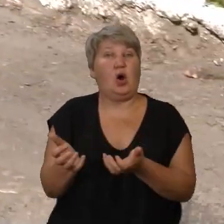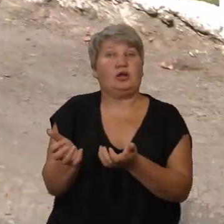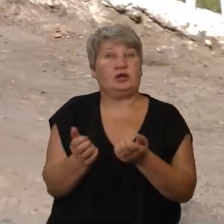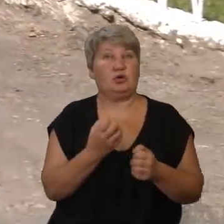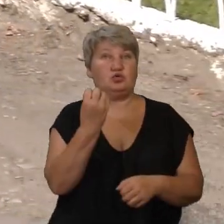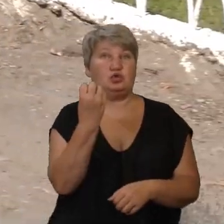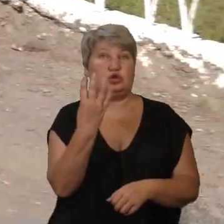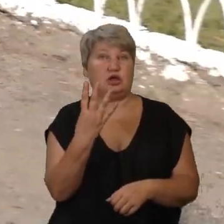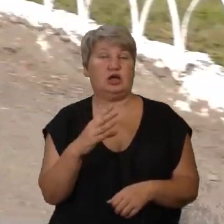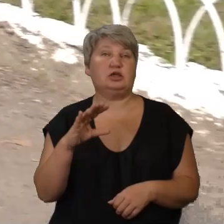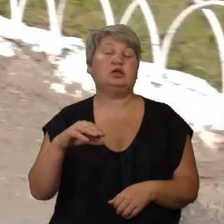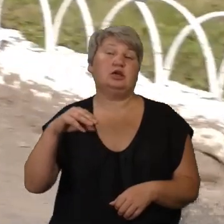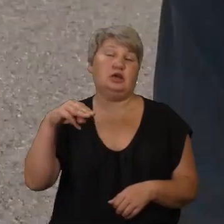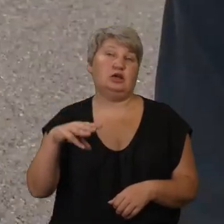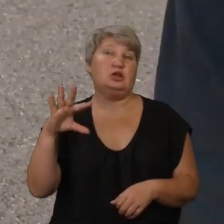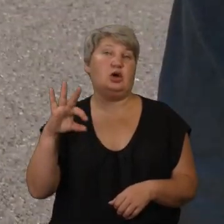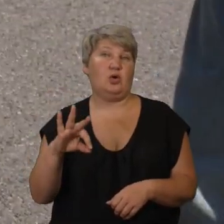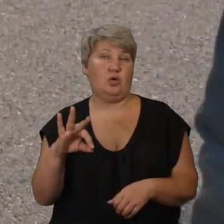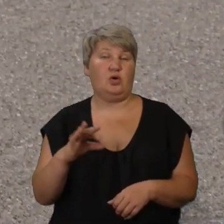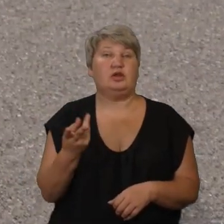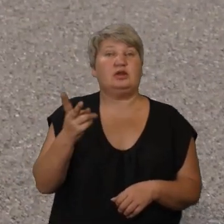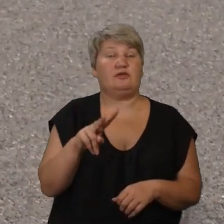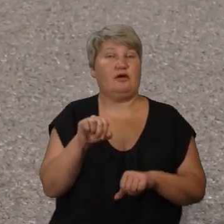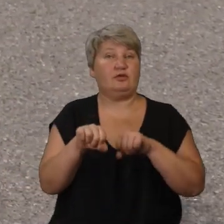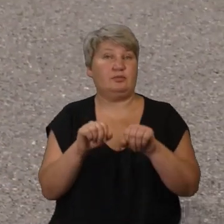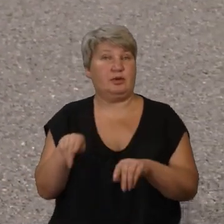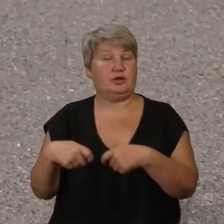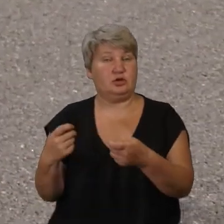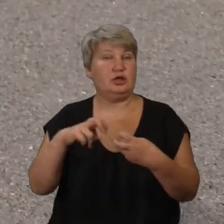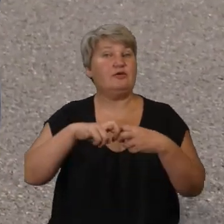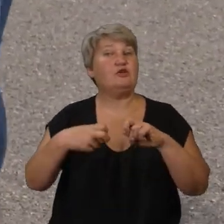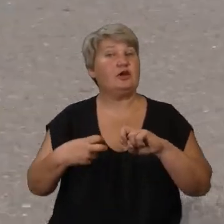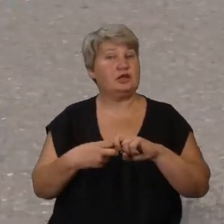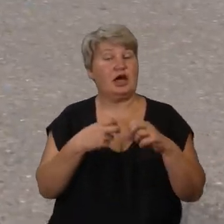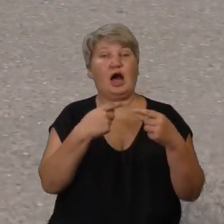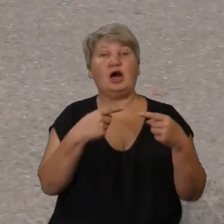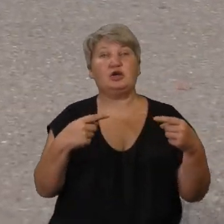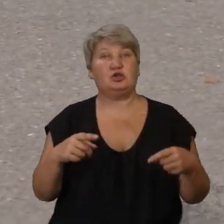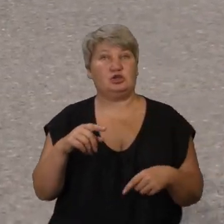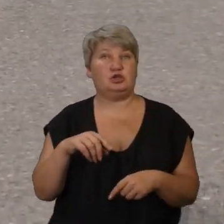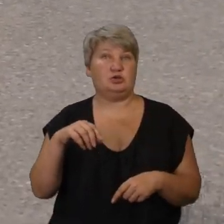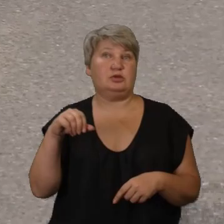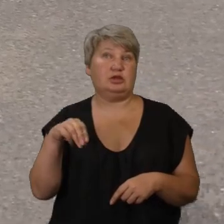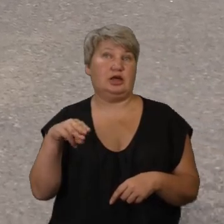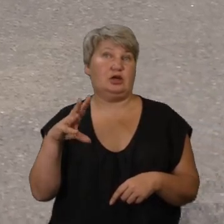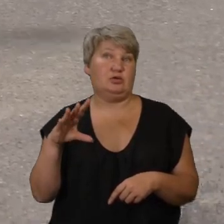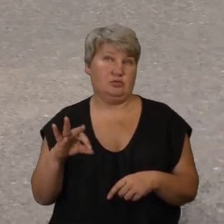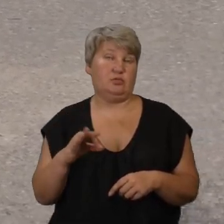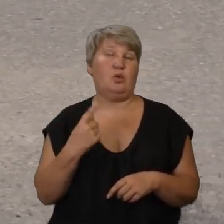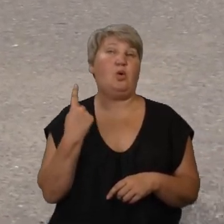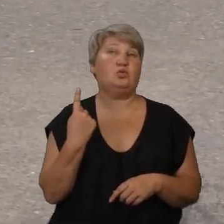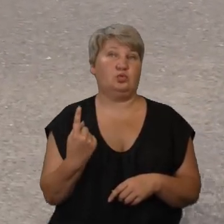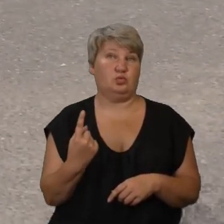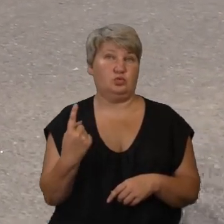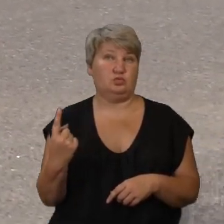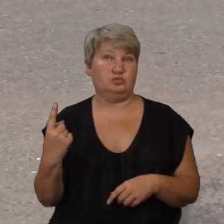громад Прикарпаття два велосипеди передадуть івано-франківській а іншим громадам по одному як розповів Антон